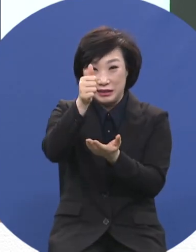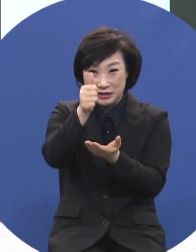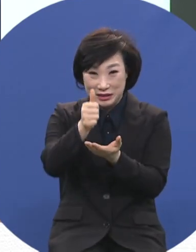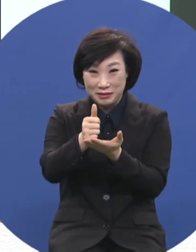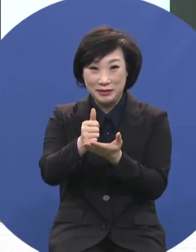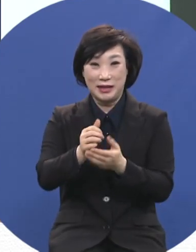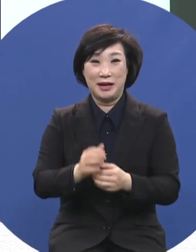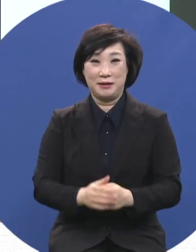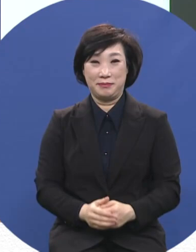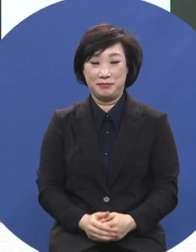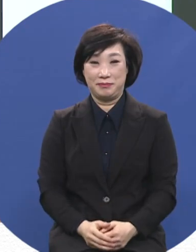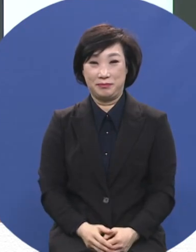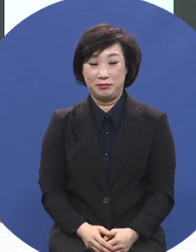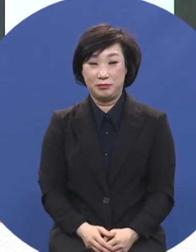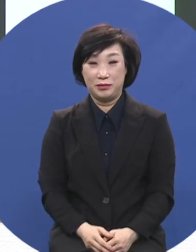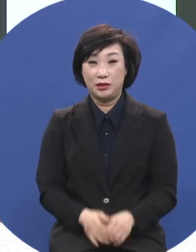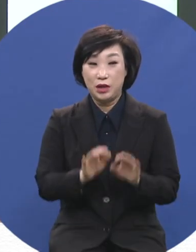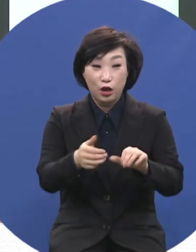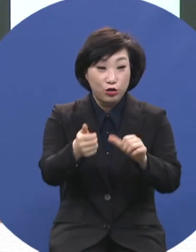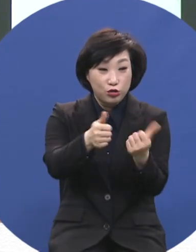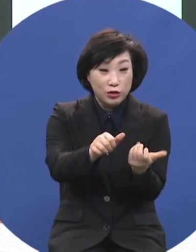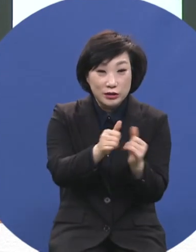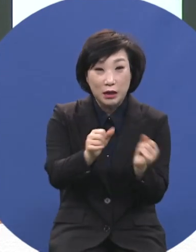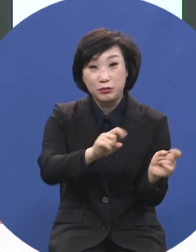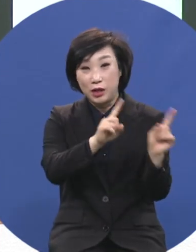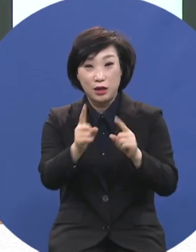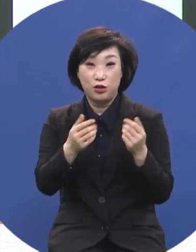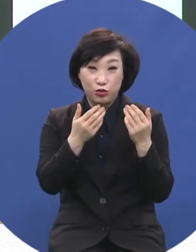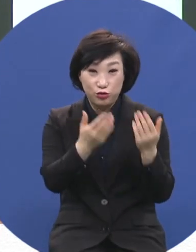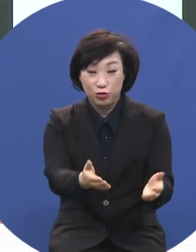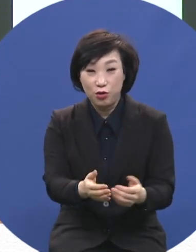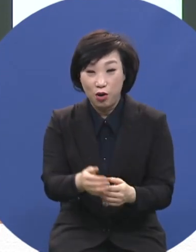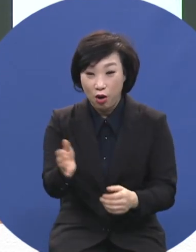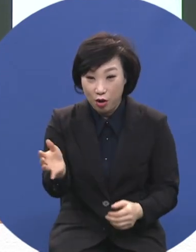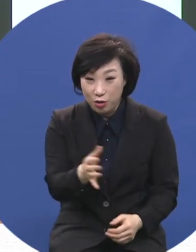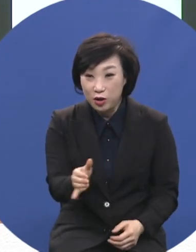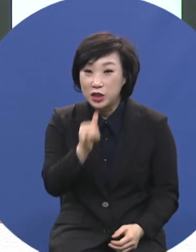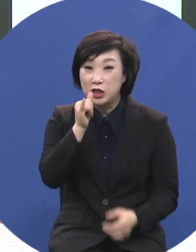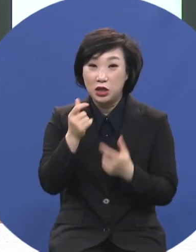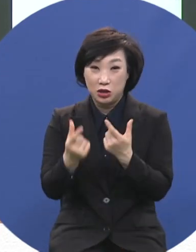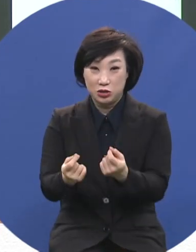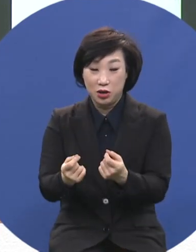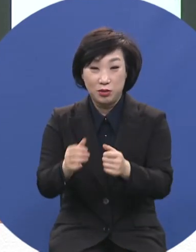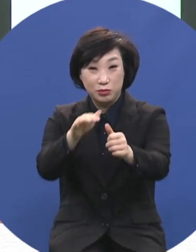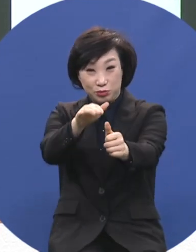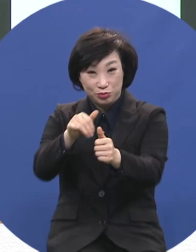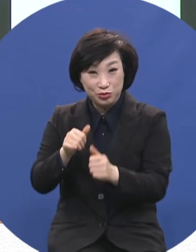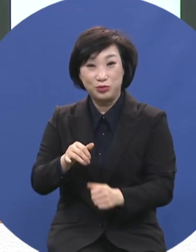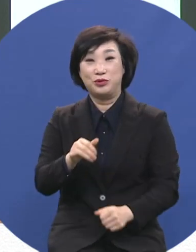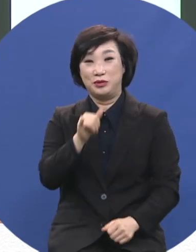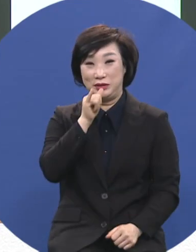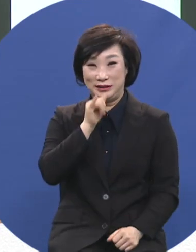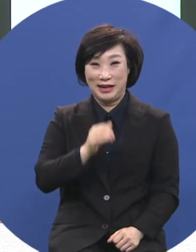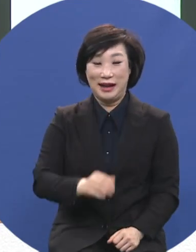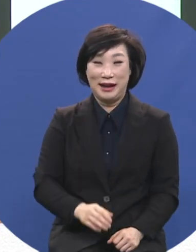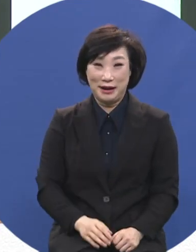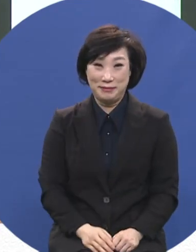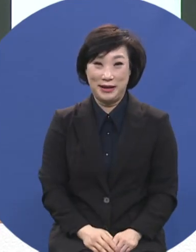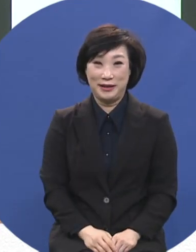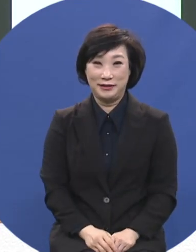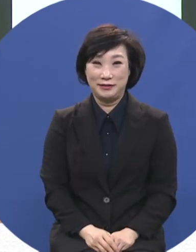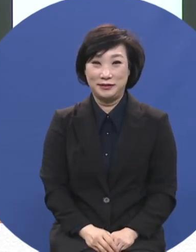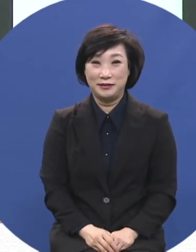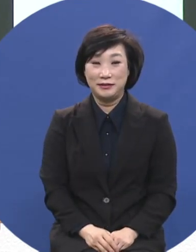이시니라. 죽은 자를 살리고 없는 것을 있는 것 같이 부르시는 분이시라 이 말이에요.